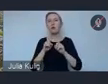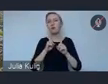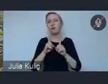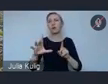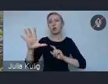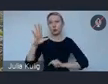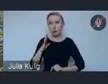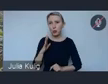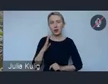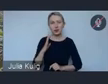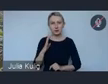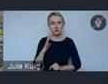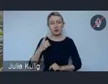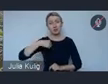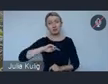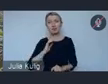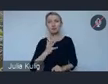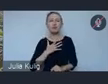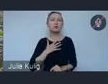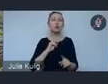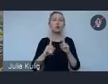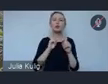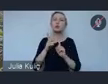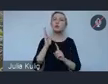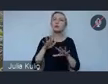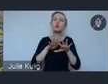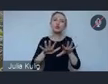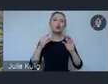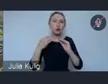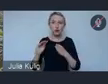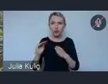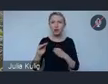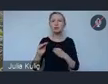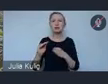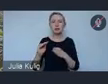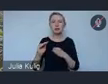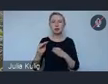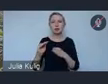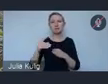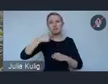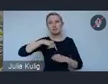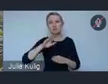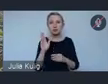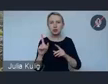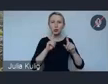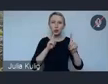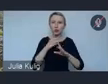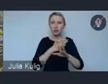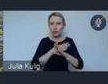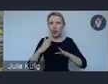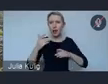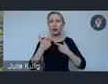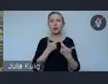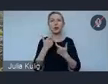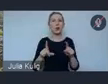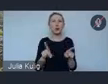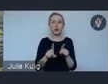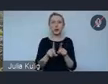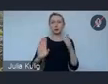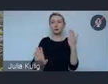była liczymy na to że tych rozmów będzie dużo dużo więcej i że będziemy w stanie te rozmowy prowadzić również z